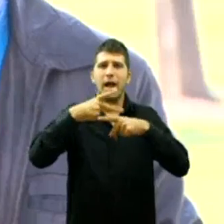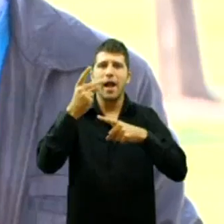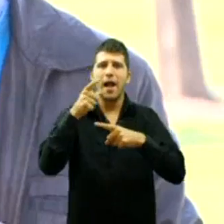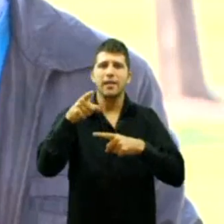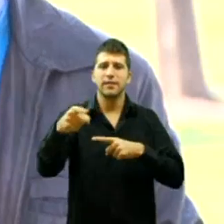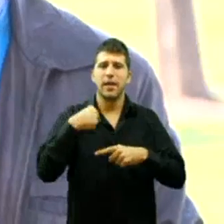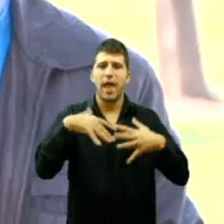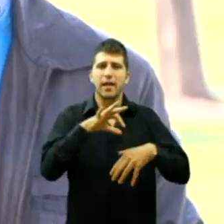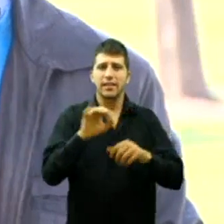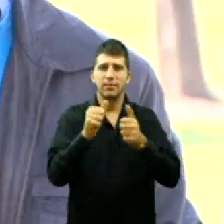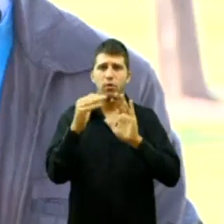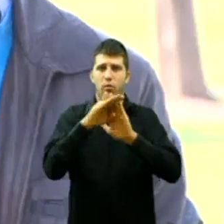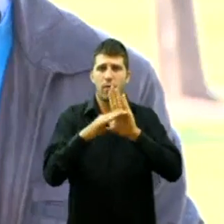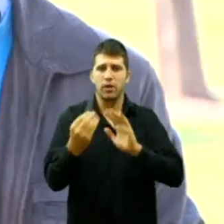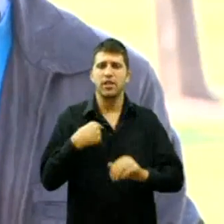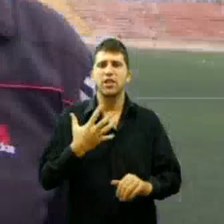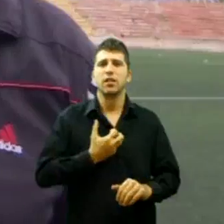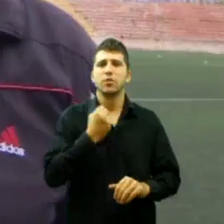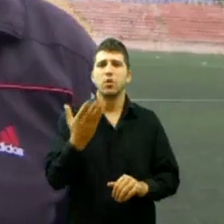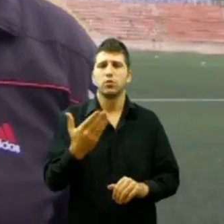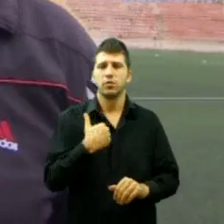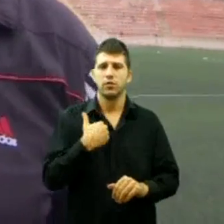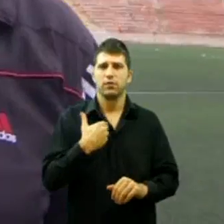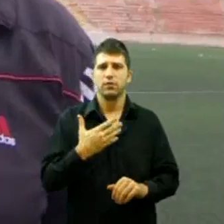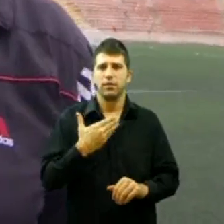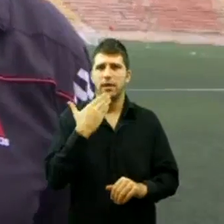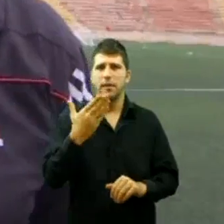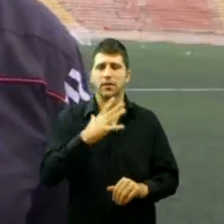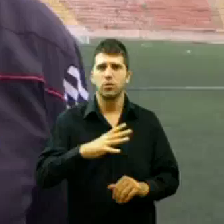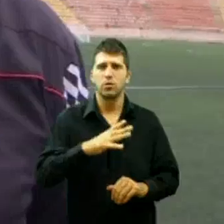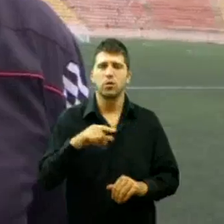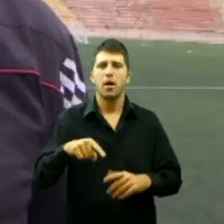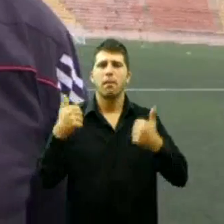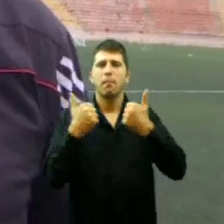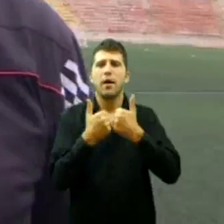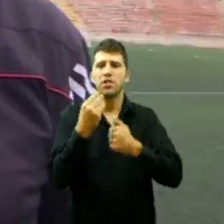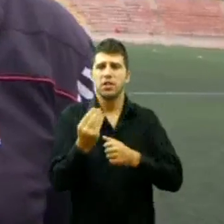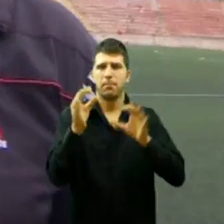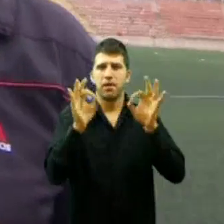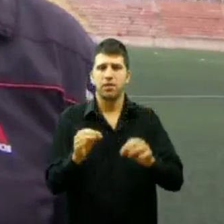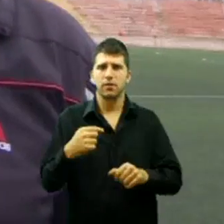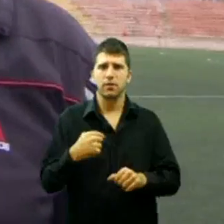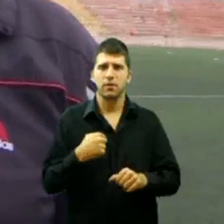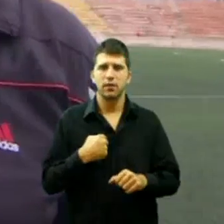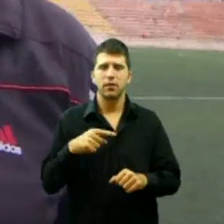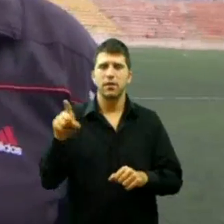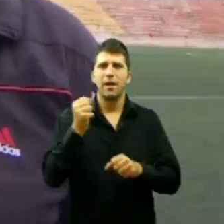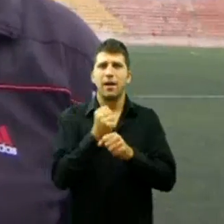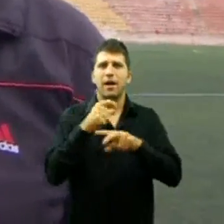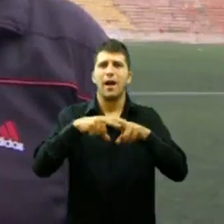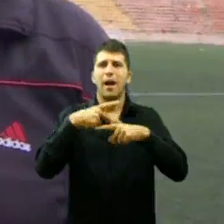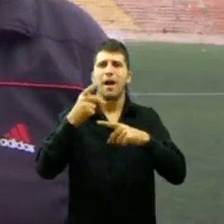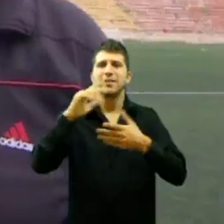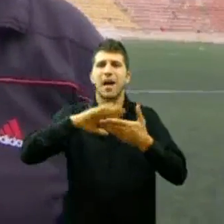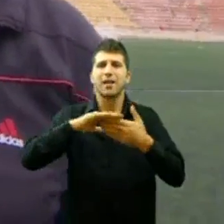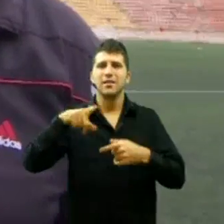spor programı olarak geçmiş olsun dileklerimizi iletiyoruz. Maç iyi sonrası başladı. Röportaj Gazi yapılıyor. Arkadaşımız, futbolcu atan